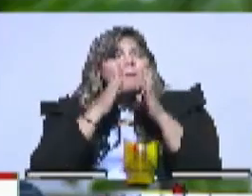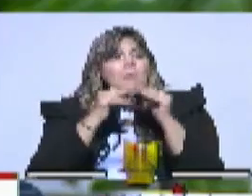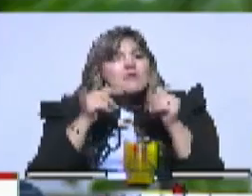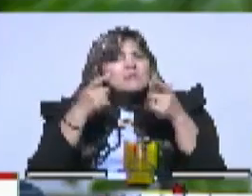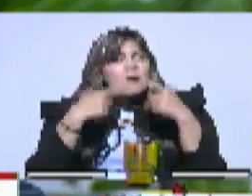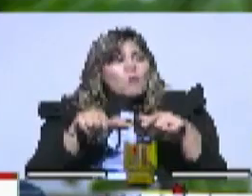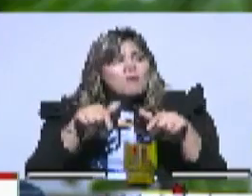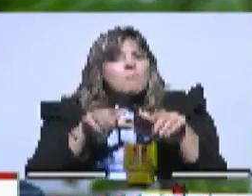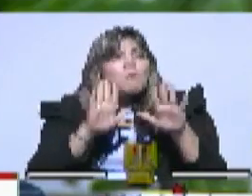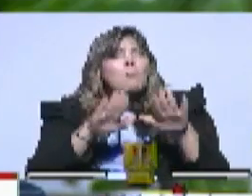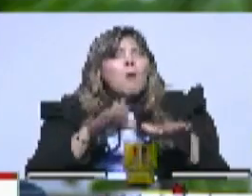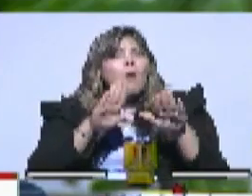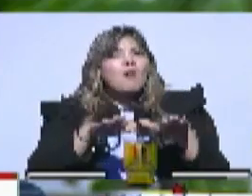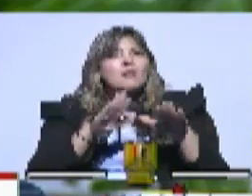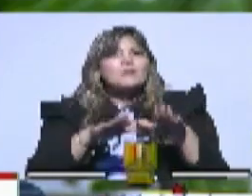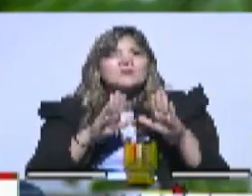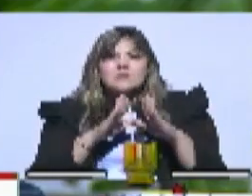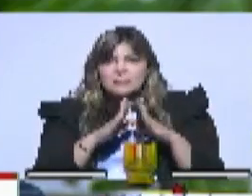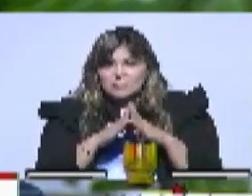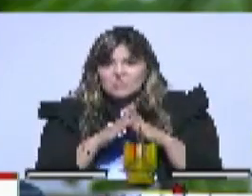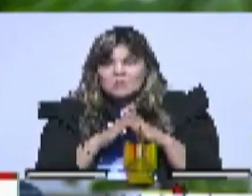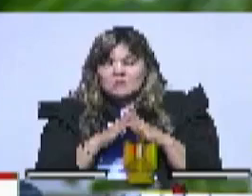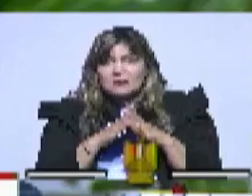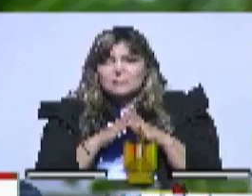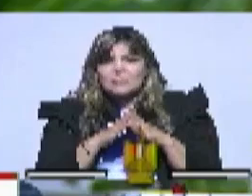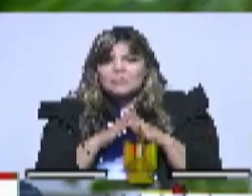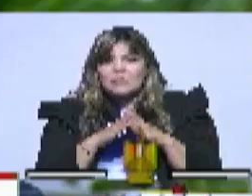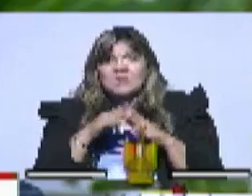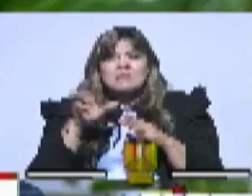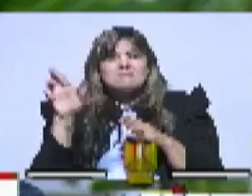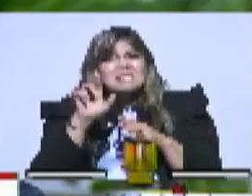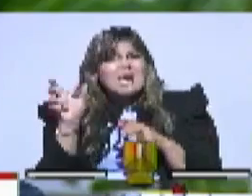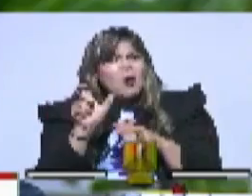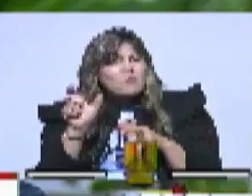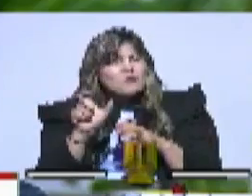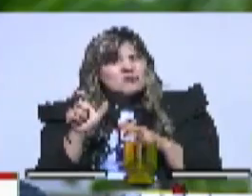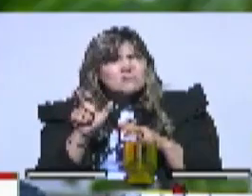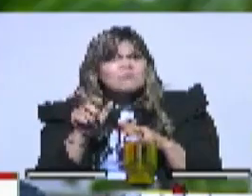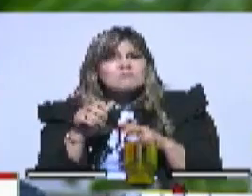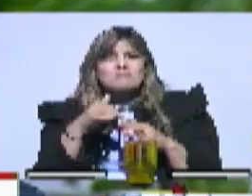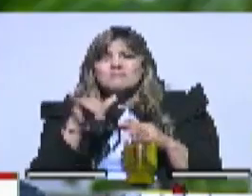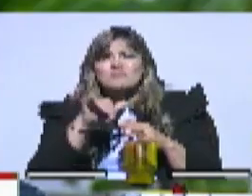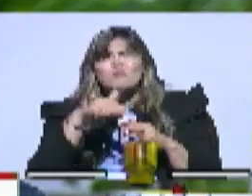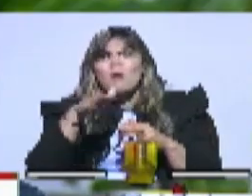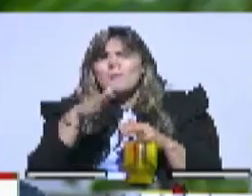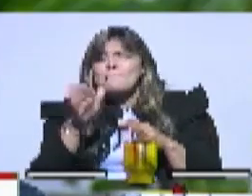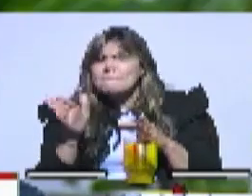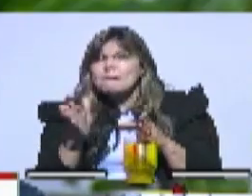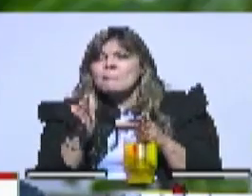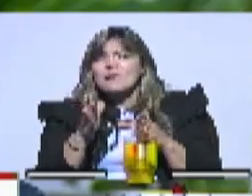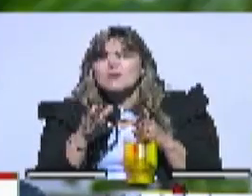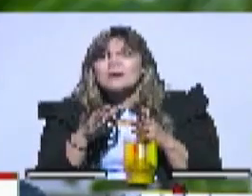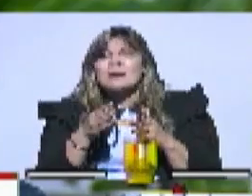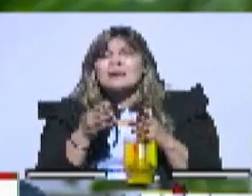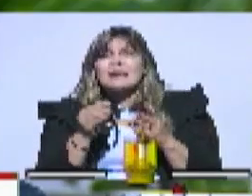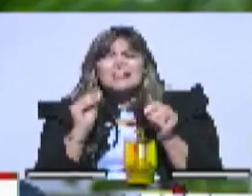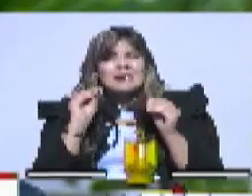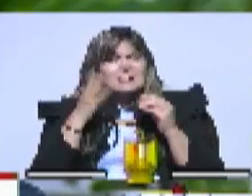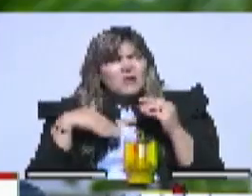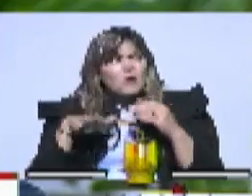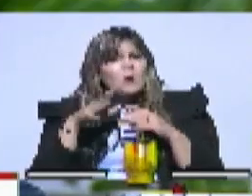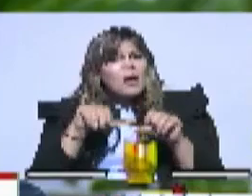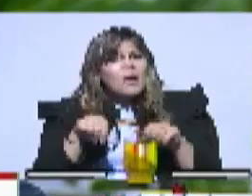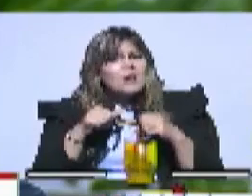ما بين مسلم ولا مسيحي. نعرض انت مسلم وانا مسيحي، نعرة دخيلة علينا، احنا